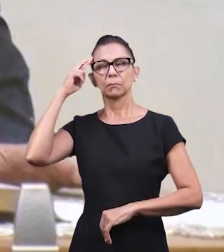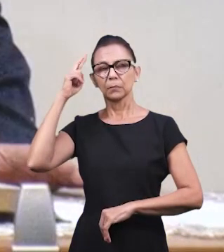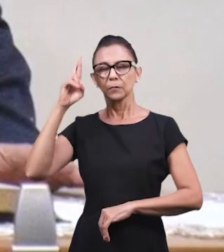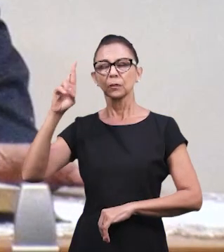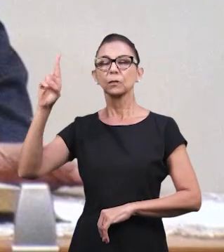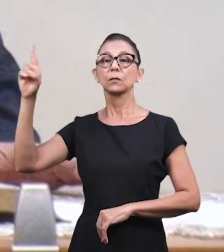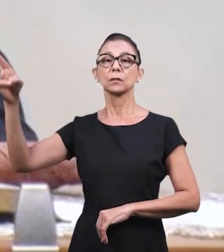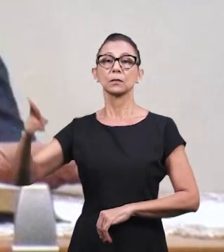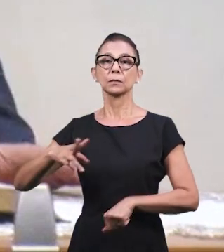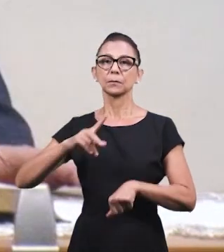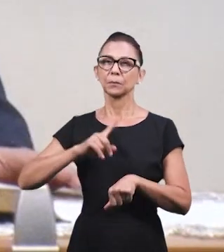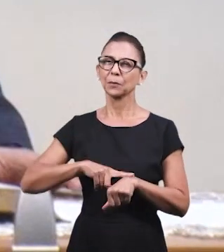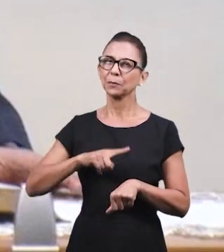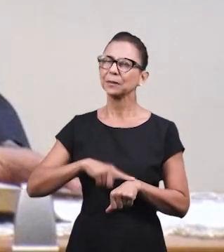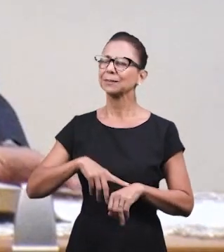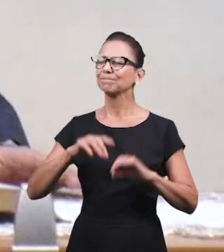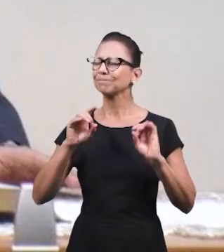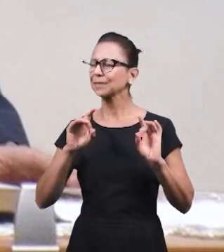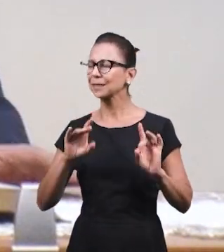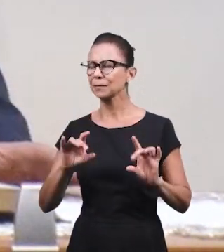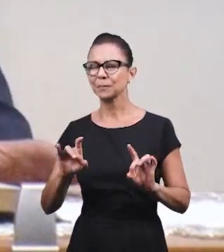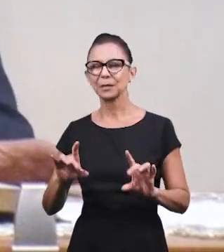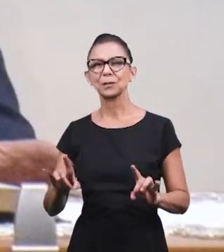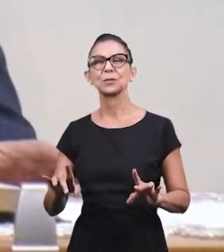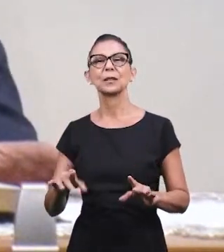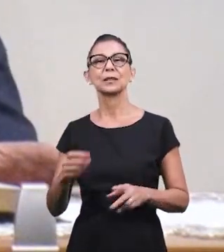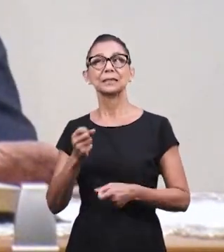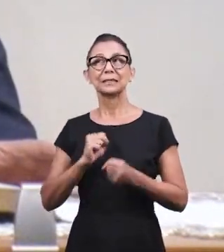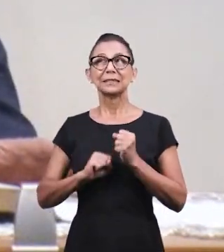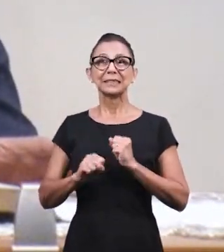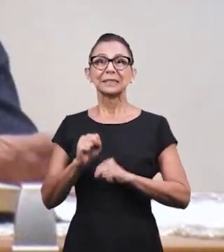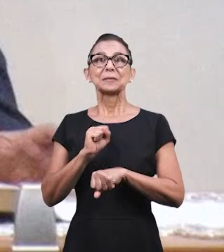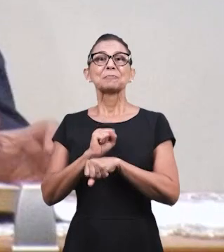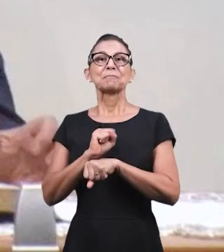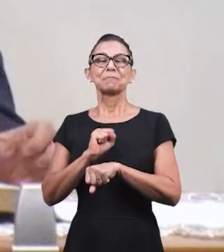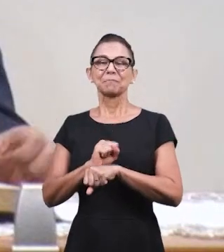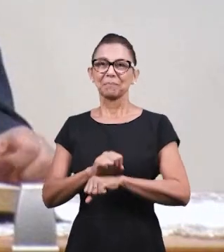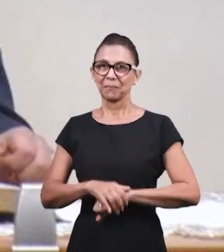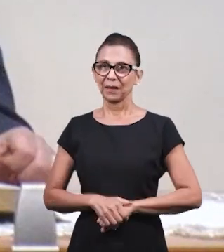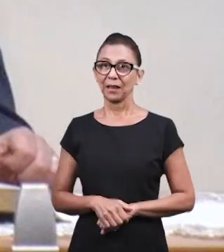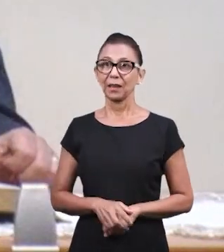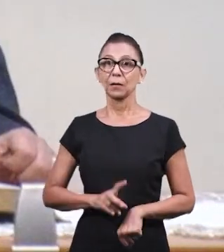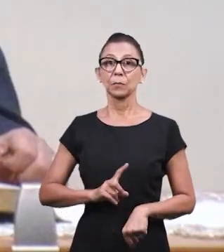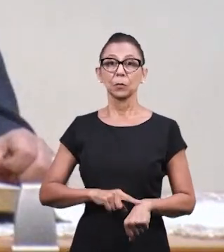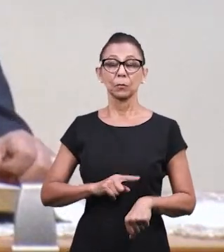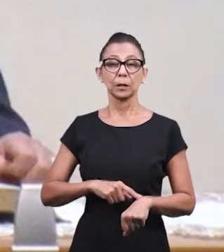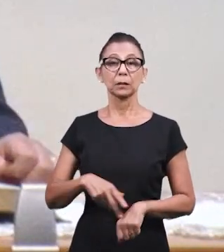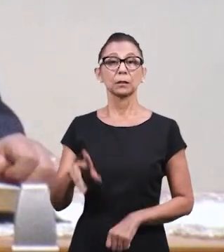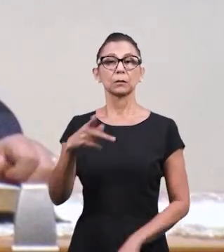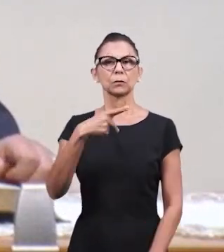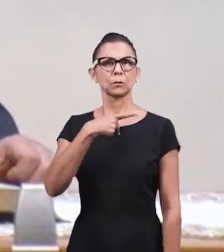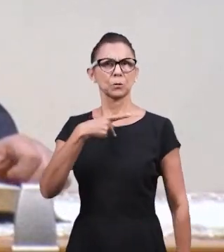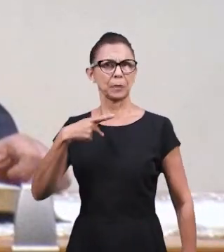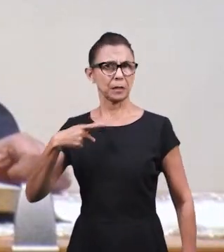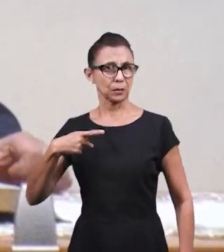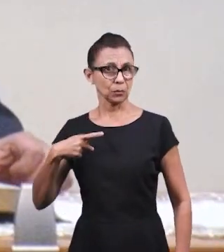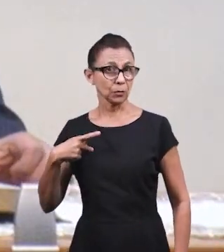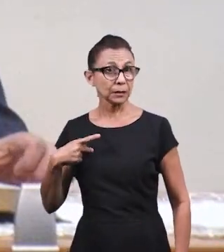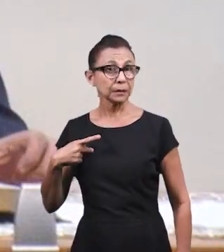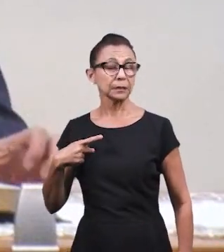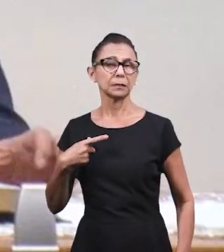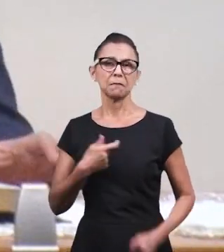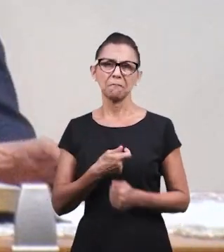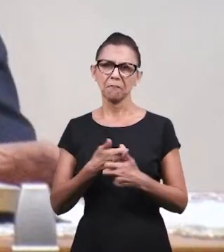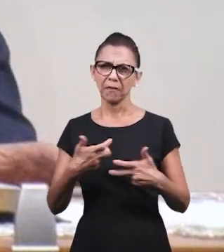да будет прославлено имя нашего господа это особенный момент который мы все ждали